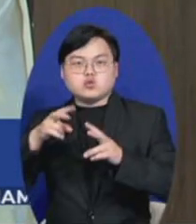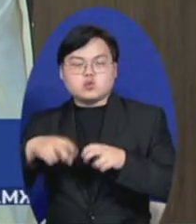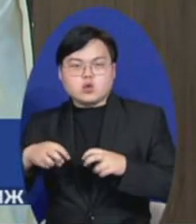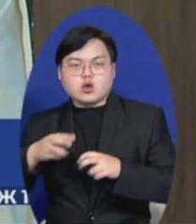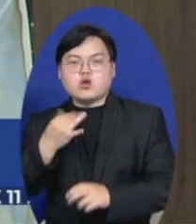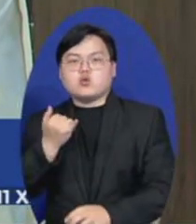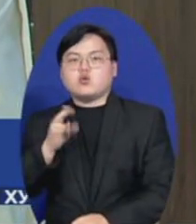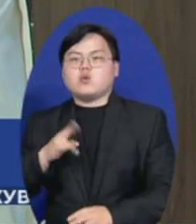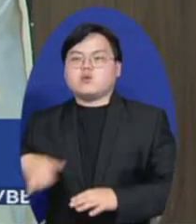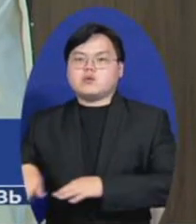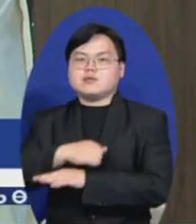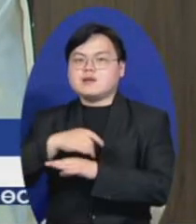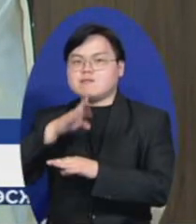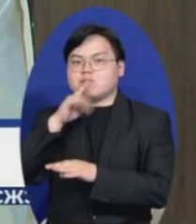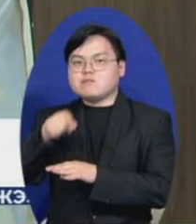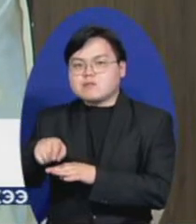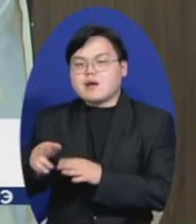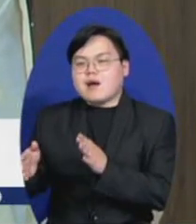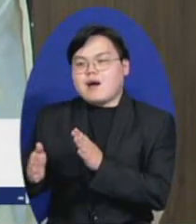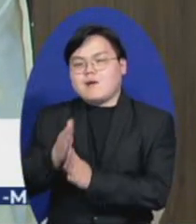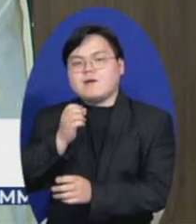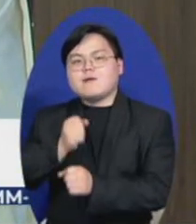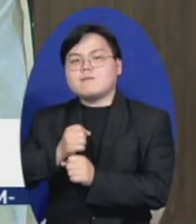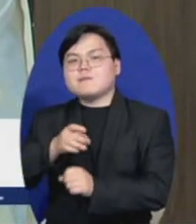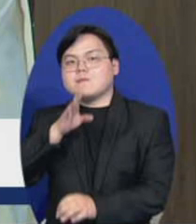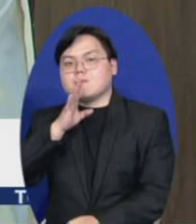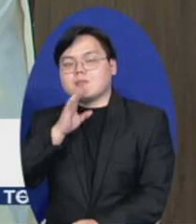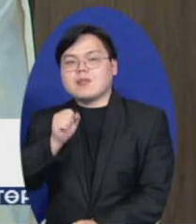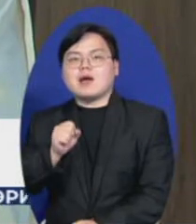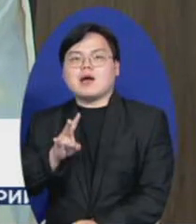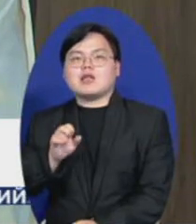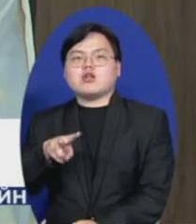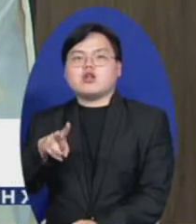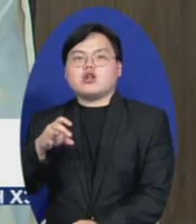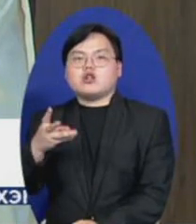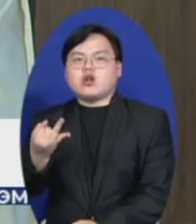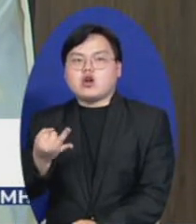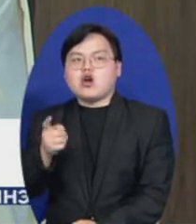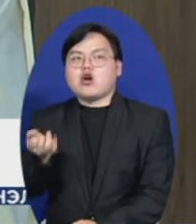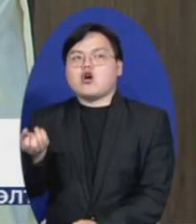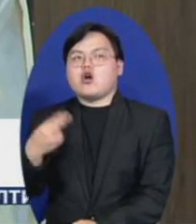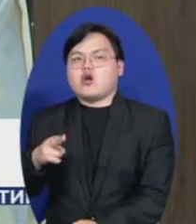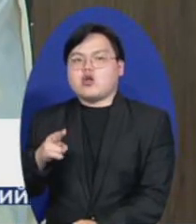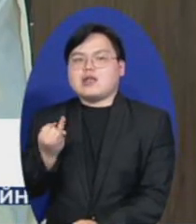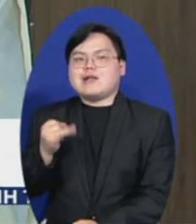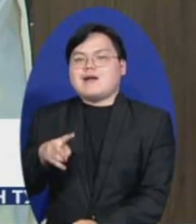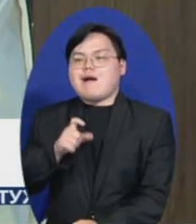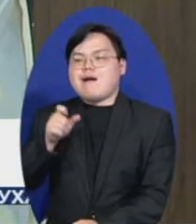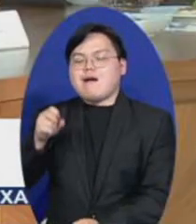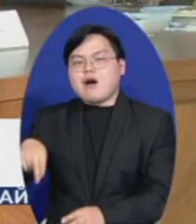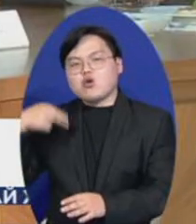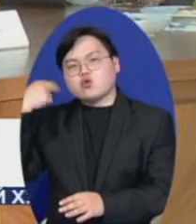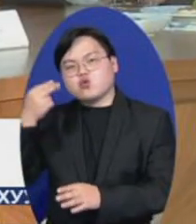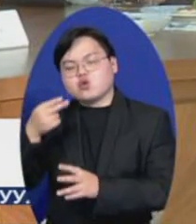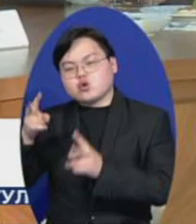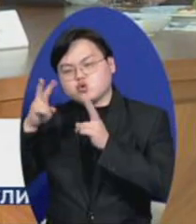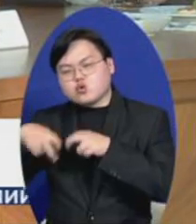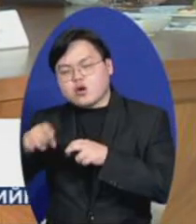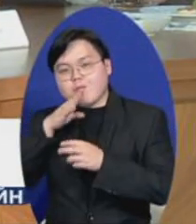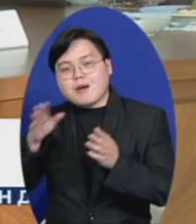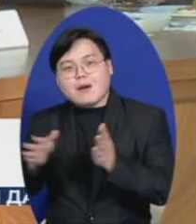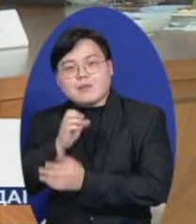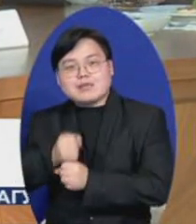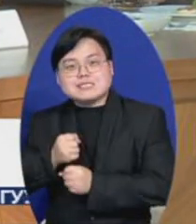Турк улсын нутаг дэвсгэр дээр тус орны судлаачдтай хамтран Анатолийн хог буюу Илхадын тусгалыг судлах хамтын ажиллагааг дэмжсэн явдал